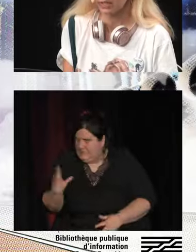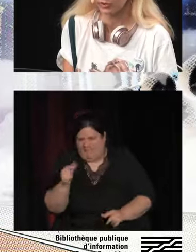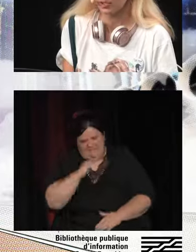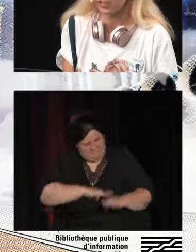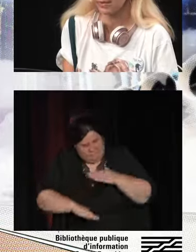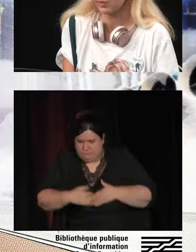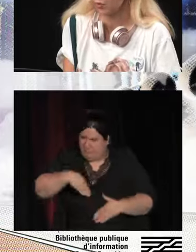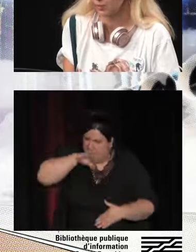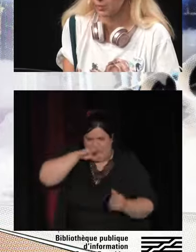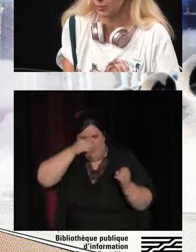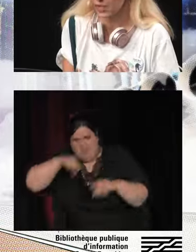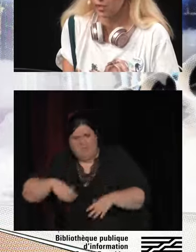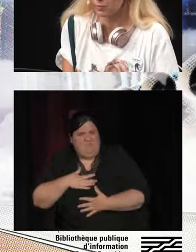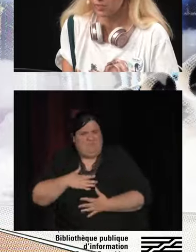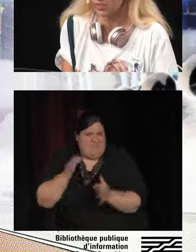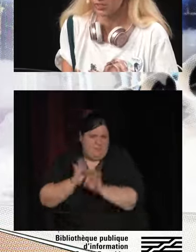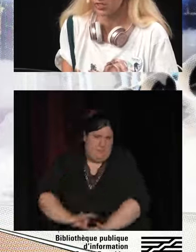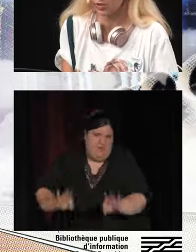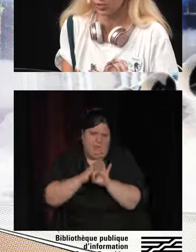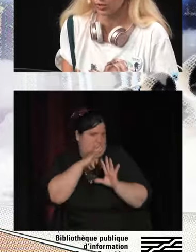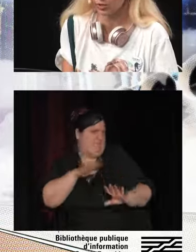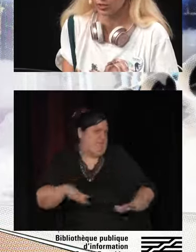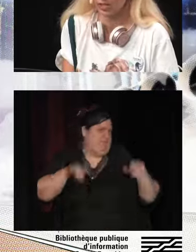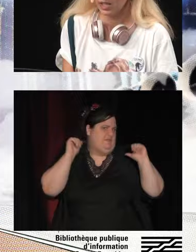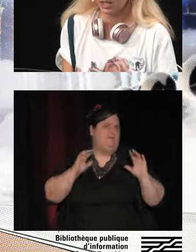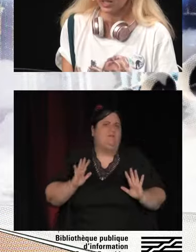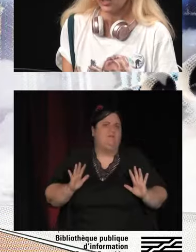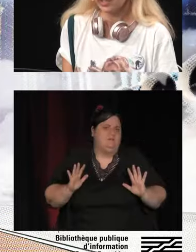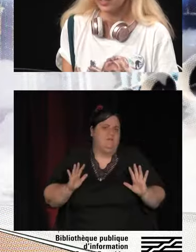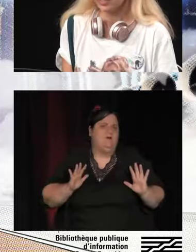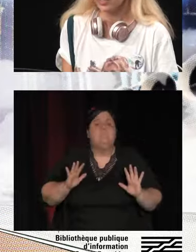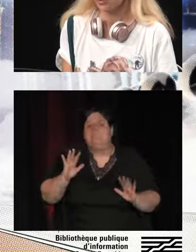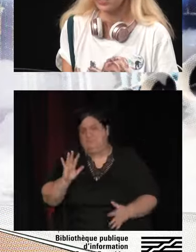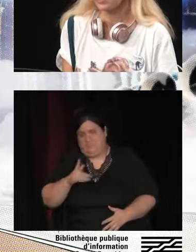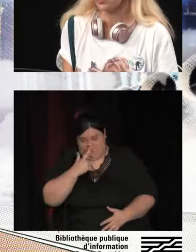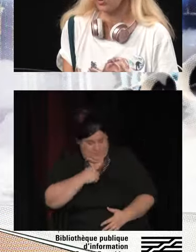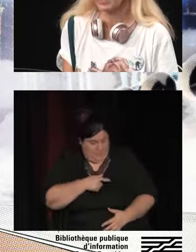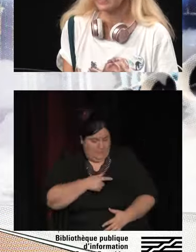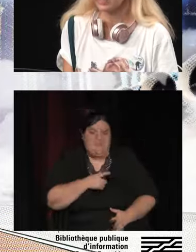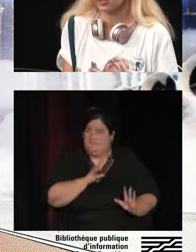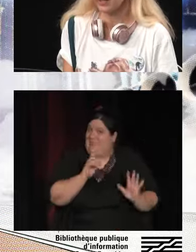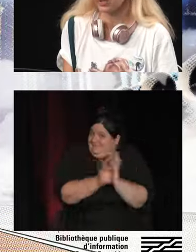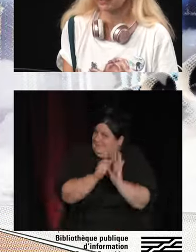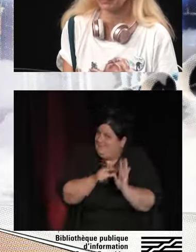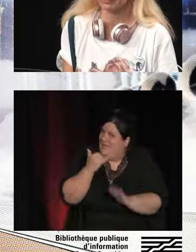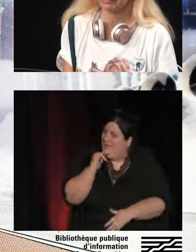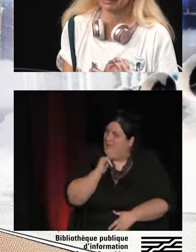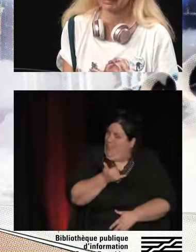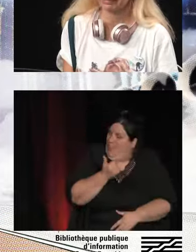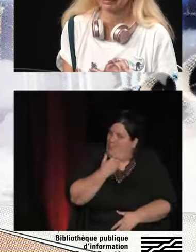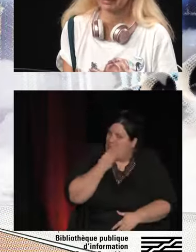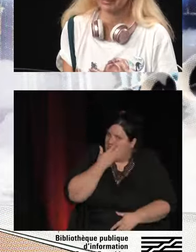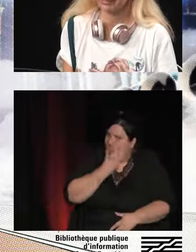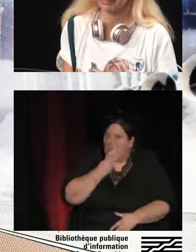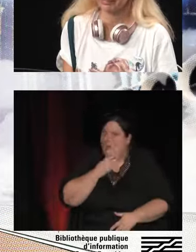frustré, d'abandonner et de pas prendre de plaisir au milieu de ça. Oh, on va pouvoir faire un petit... Non, ça c'était très cool. Et sinon, en réalité, meilleur...